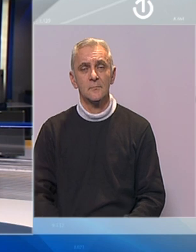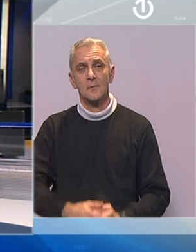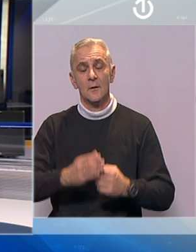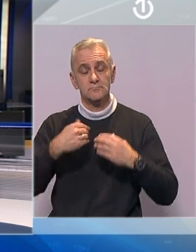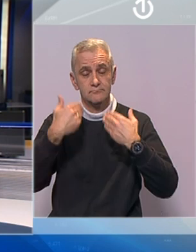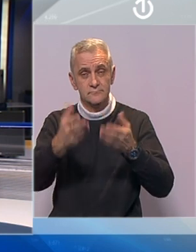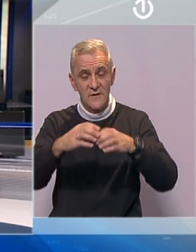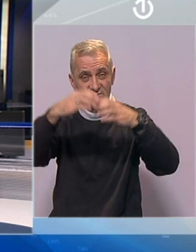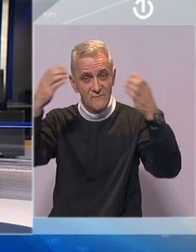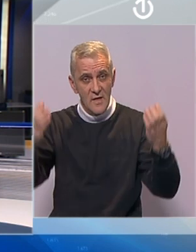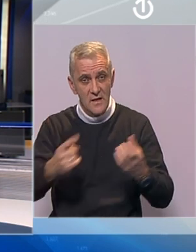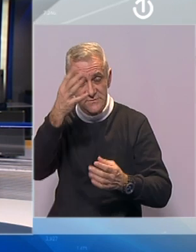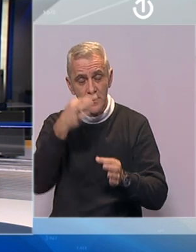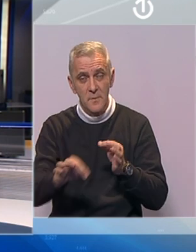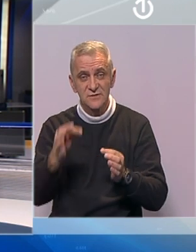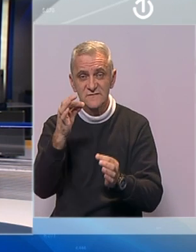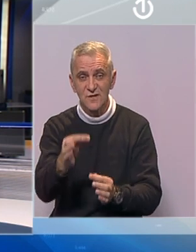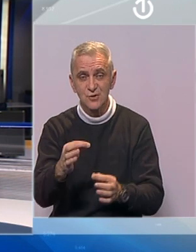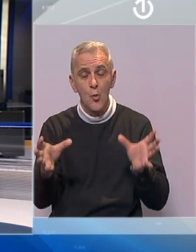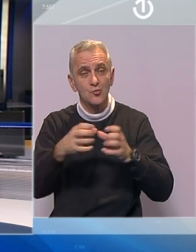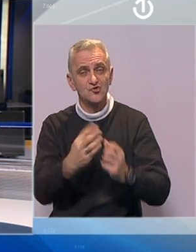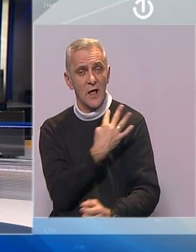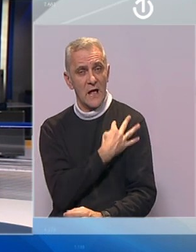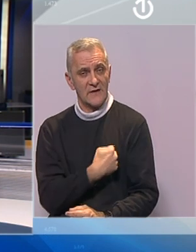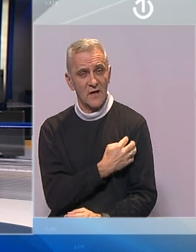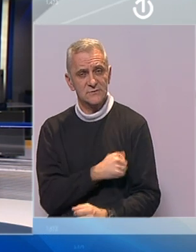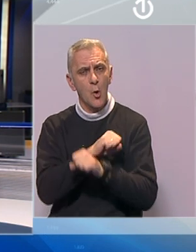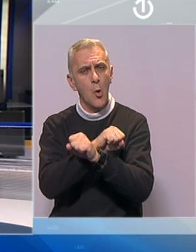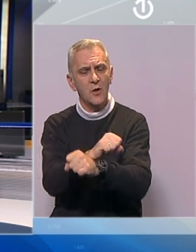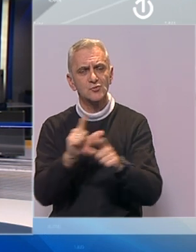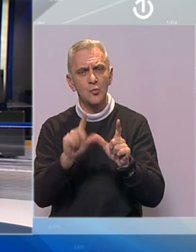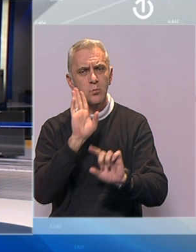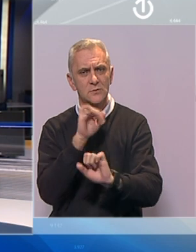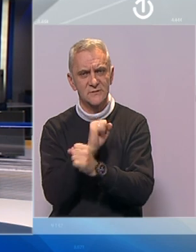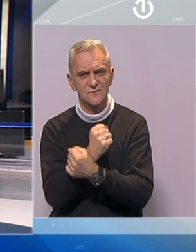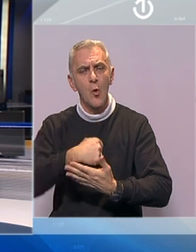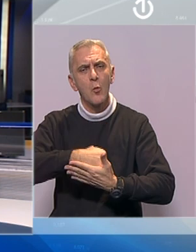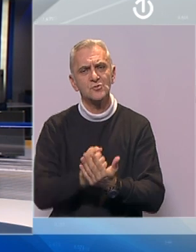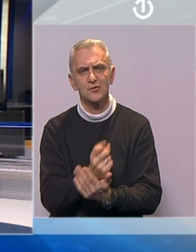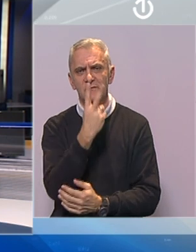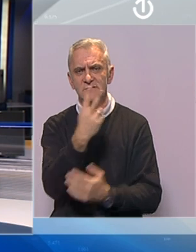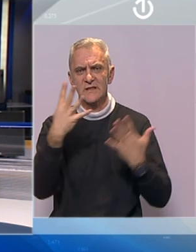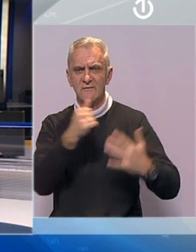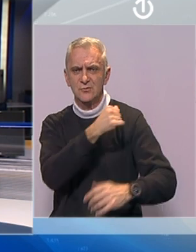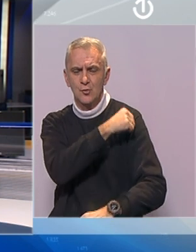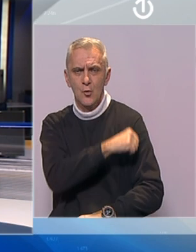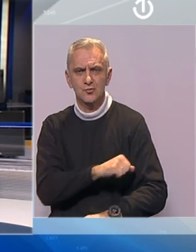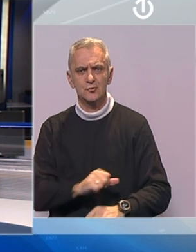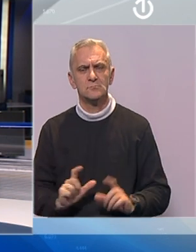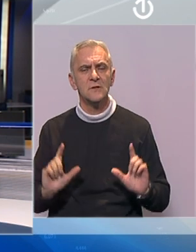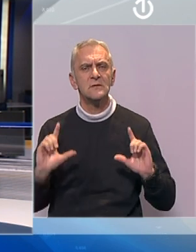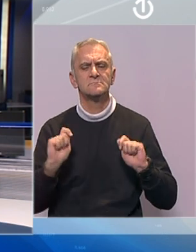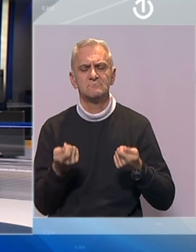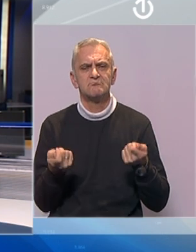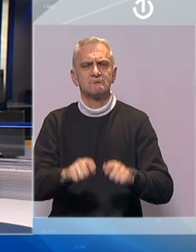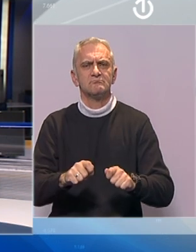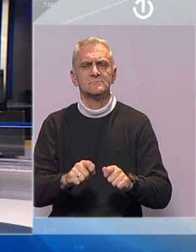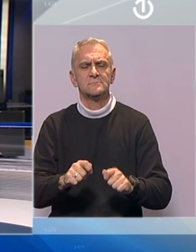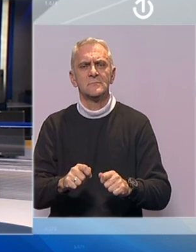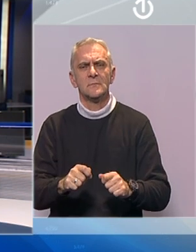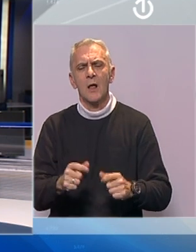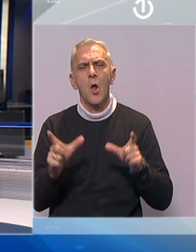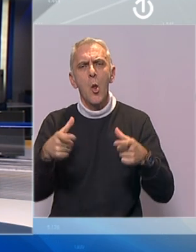Polaganjem vijenaca i paljenjem svijeća Udruženje hrvatskih logoraša u Bosni i Hercegovini obilježilo je 29. godišnjicu zatvaranja